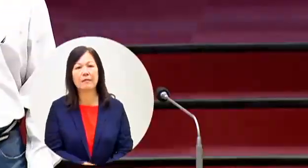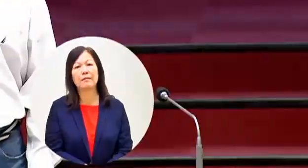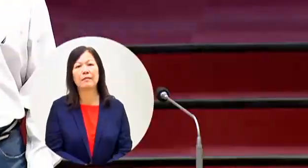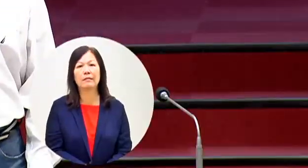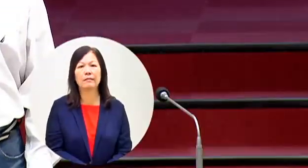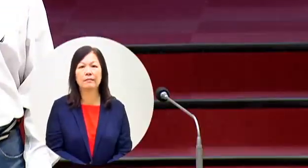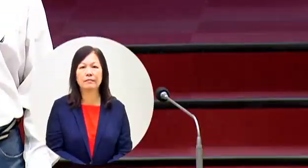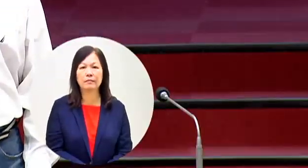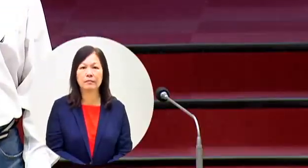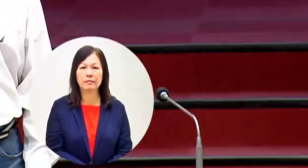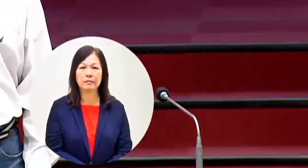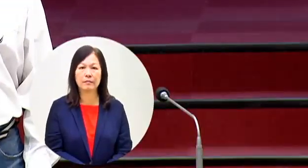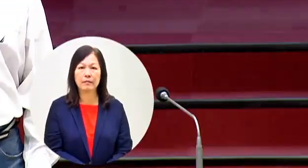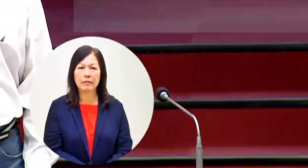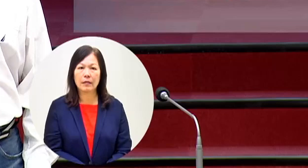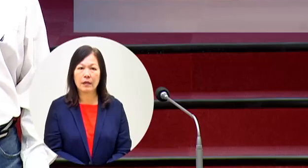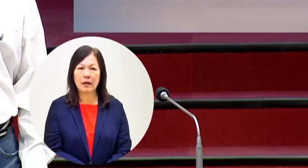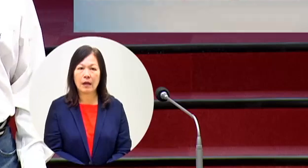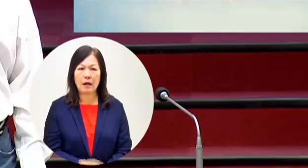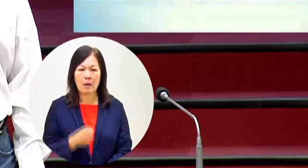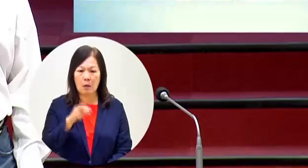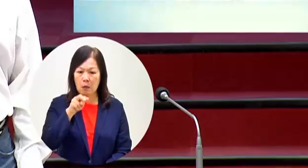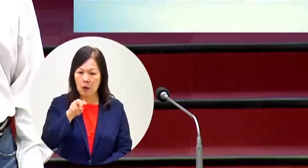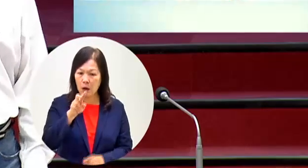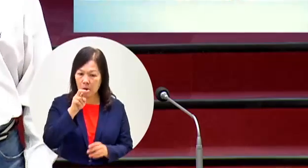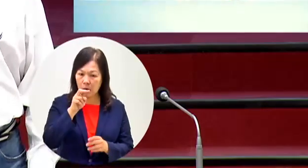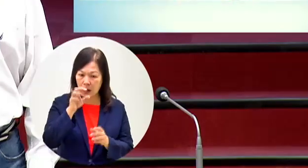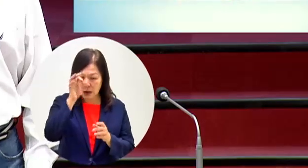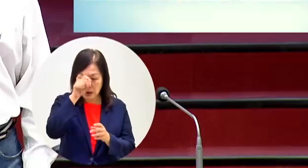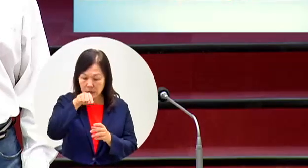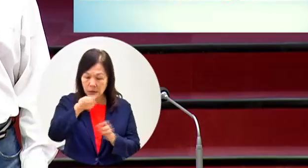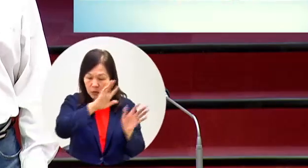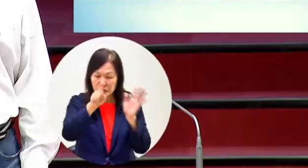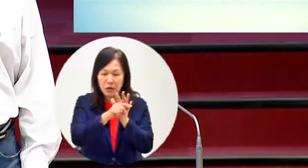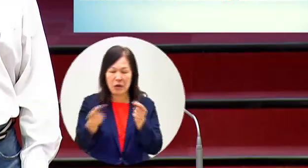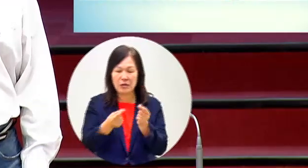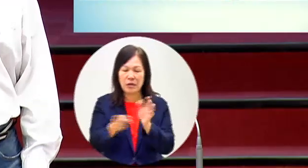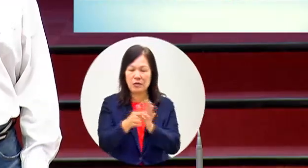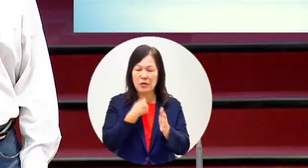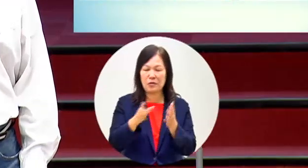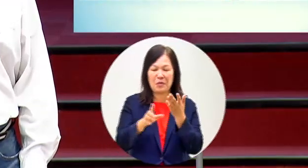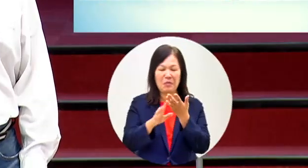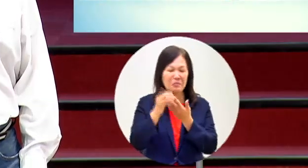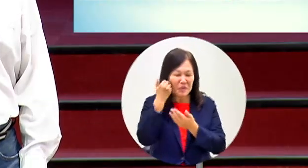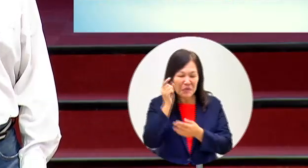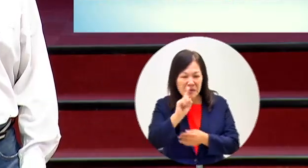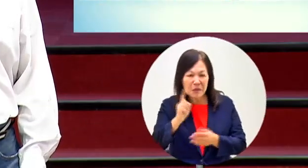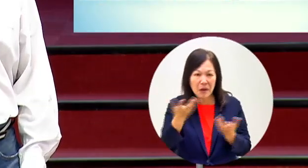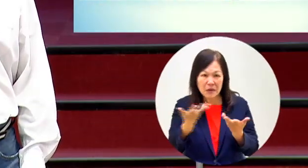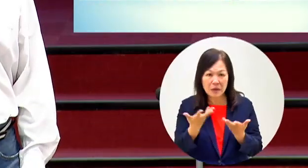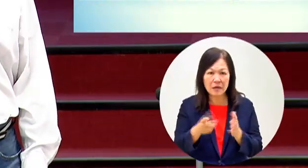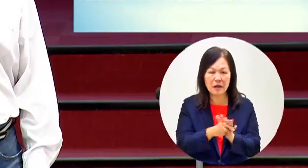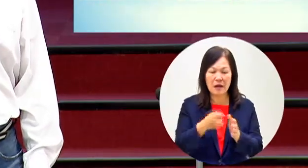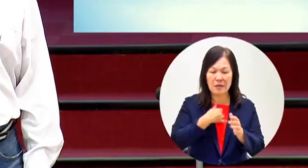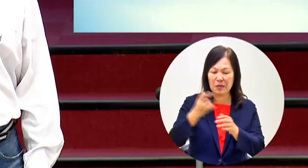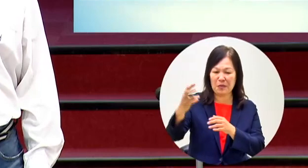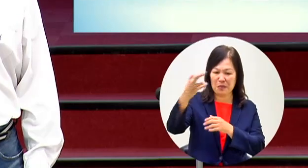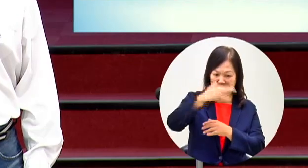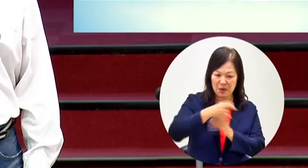看这个场面，我唔知道我当作宾拉登复活啊，走来咱台湾，我想